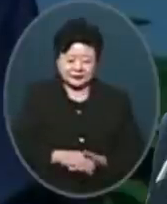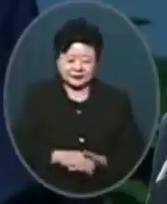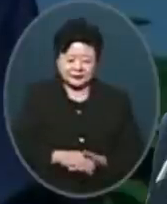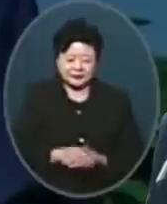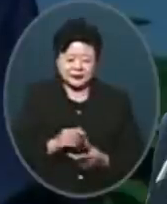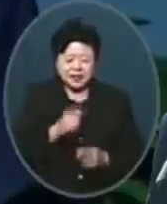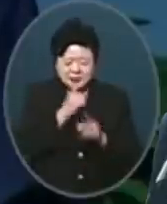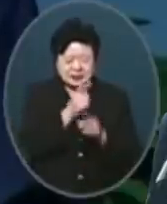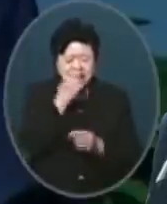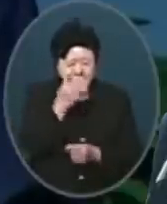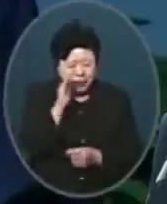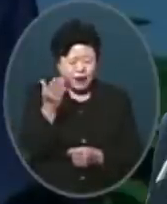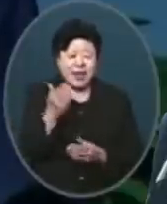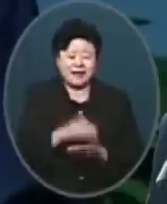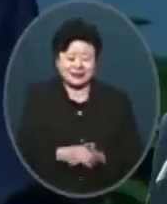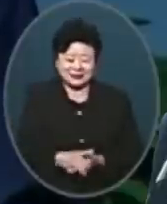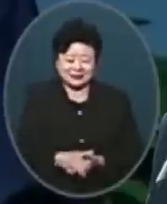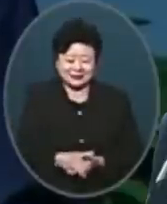점점 승리하게 되는 것입니다.